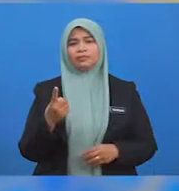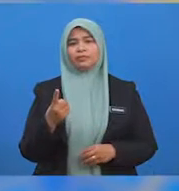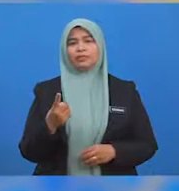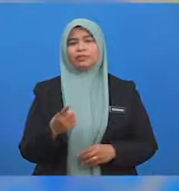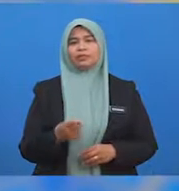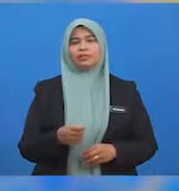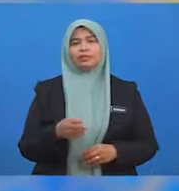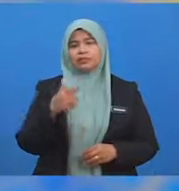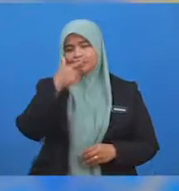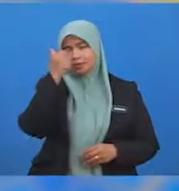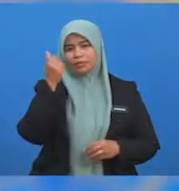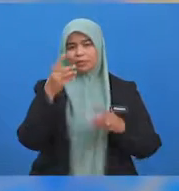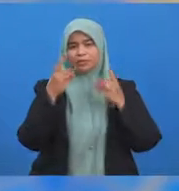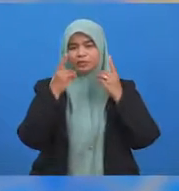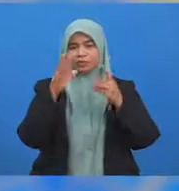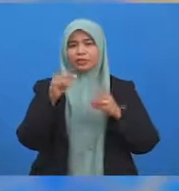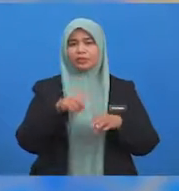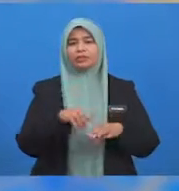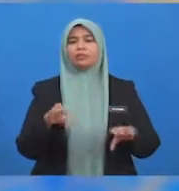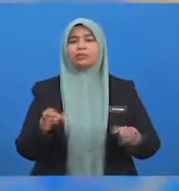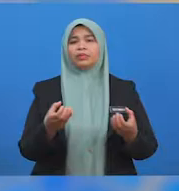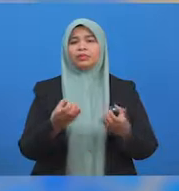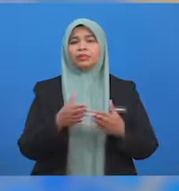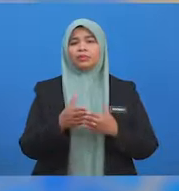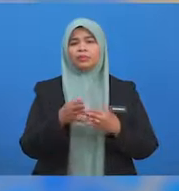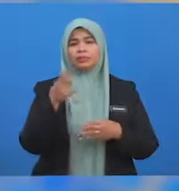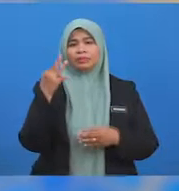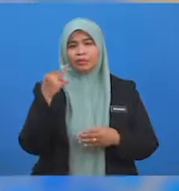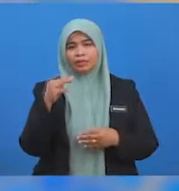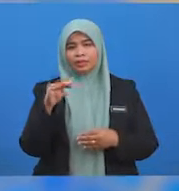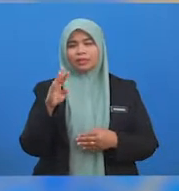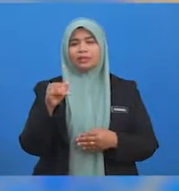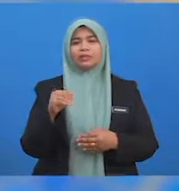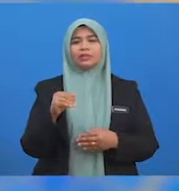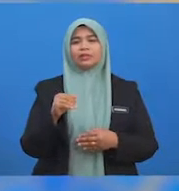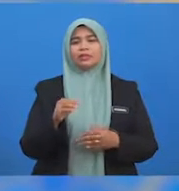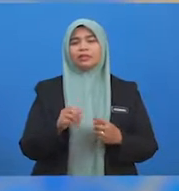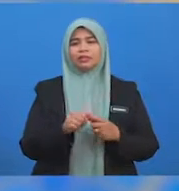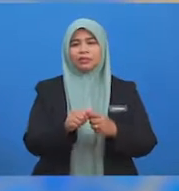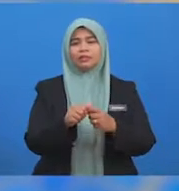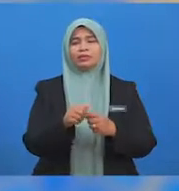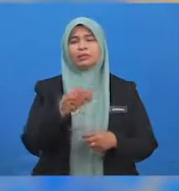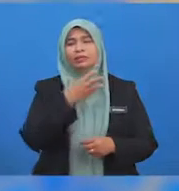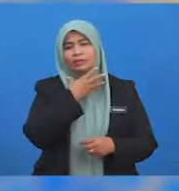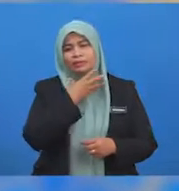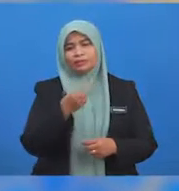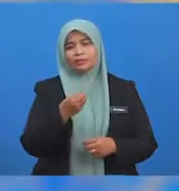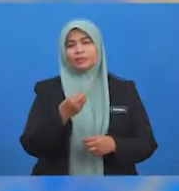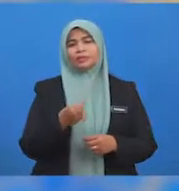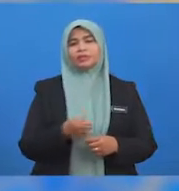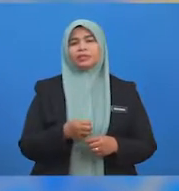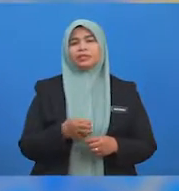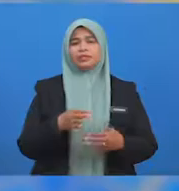sahaja. Lantaran dosa yang dilakukan oleh mereka yang tunduk kepada